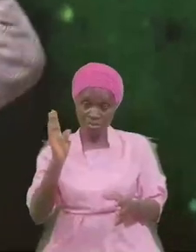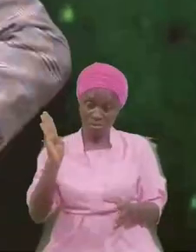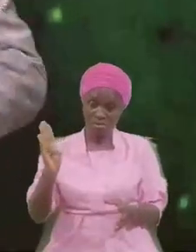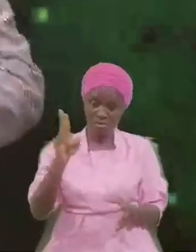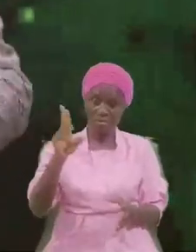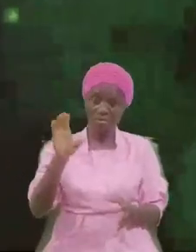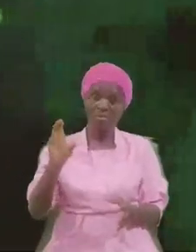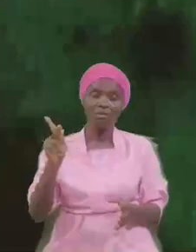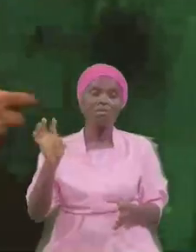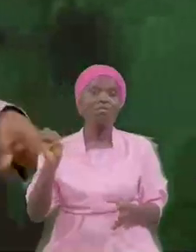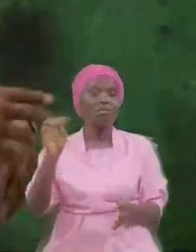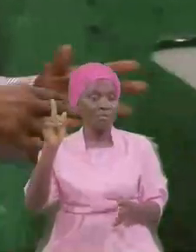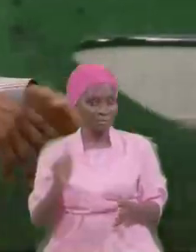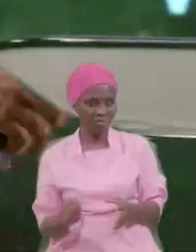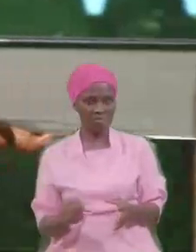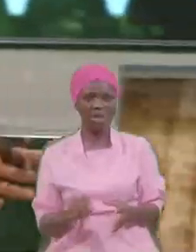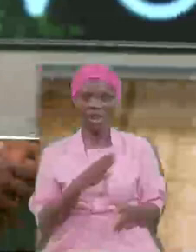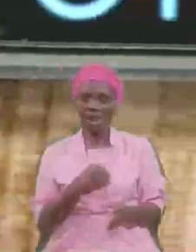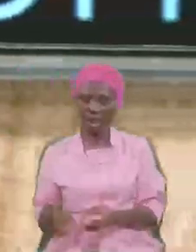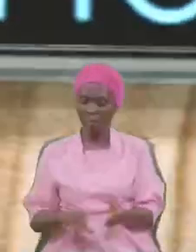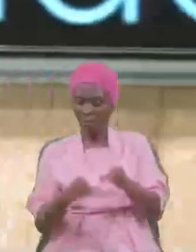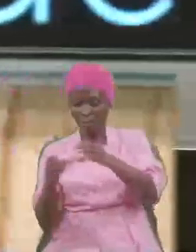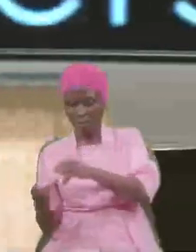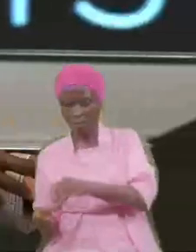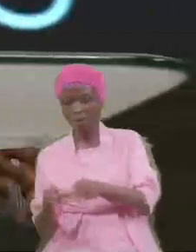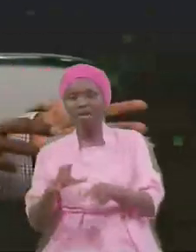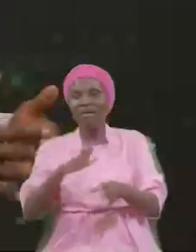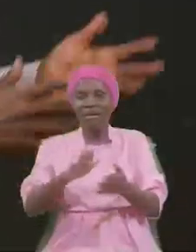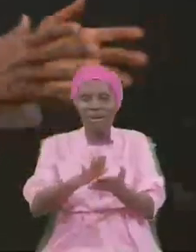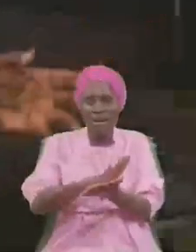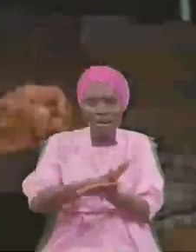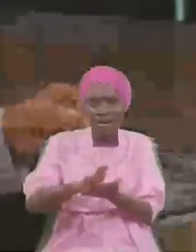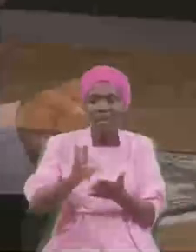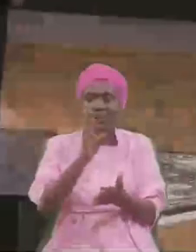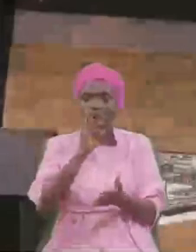pure. Donc, je dois jeter l'eau sale là. Il y a des choses...